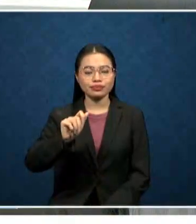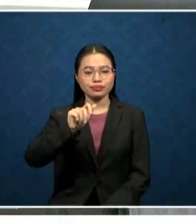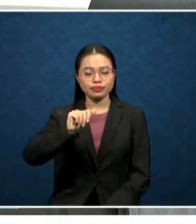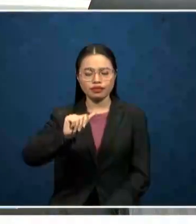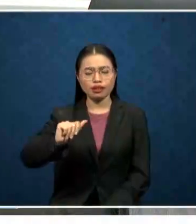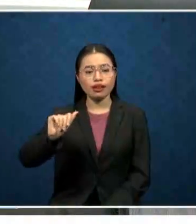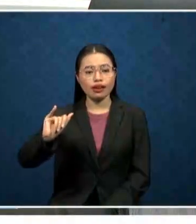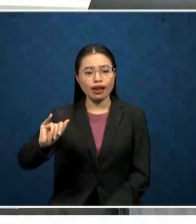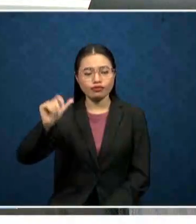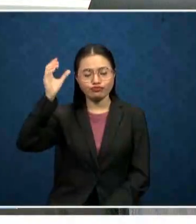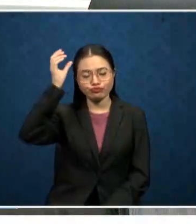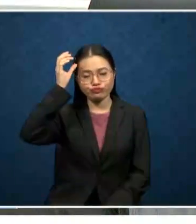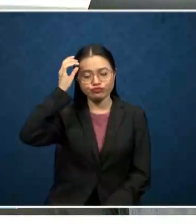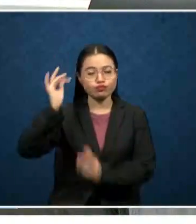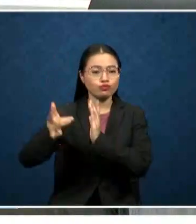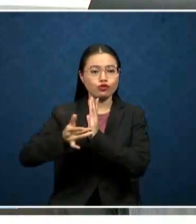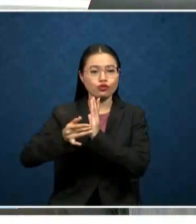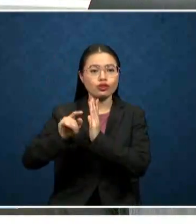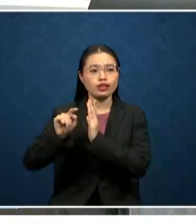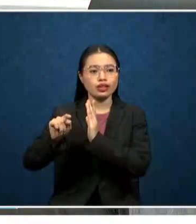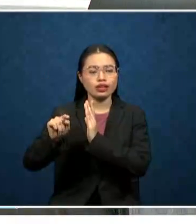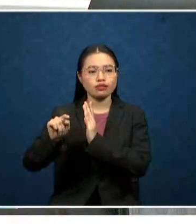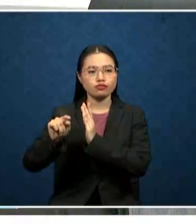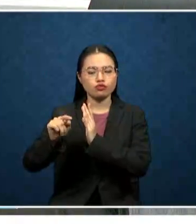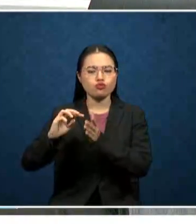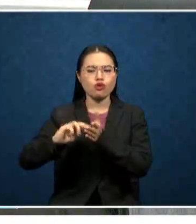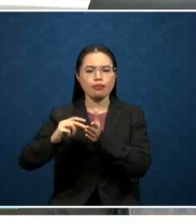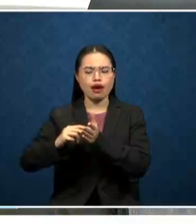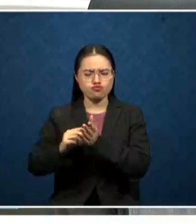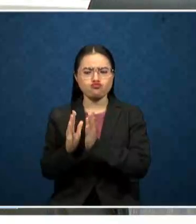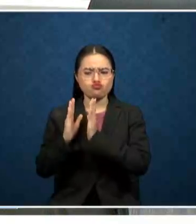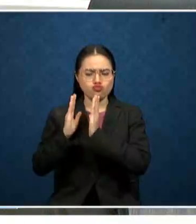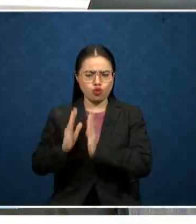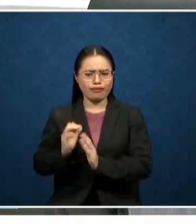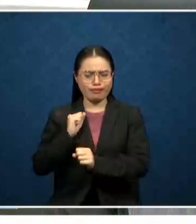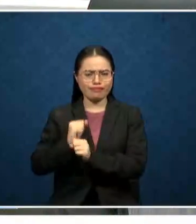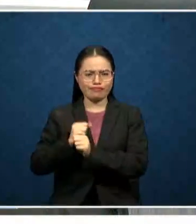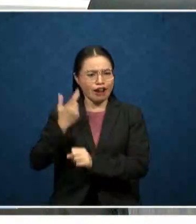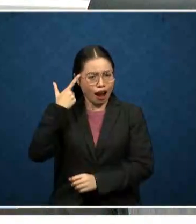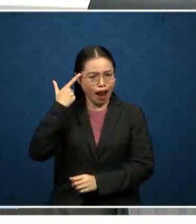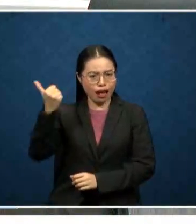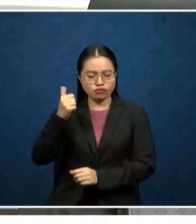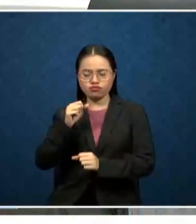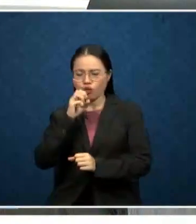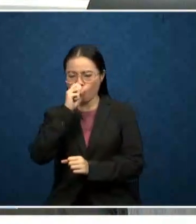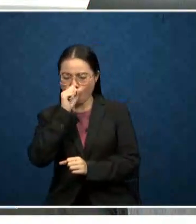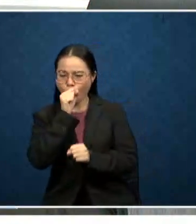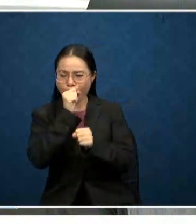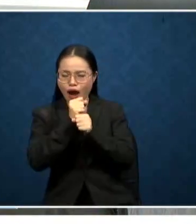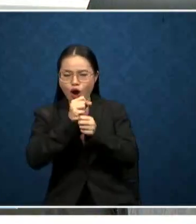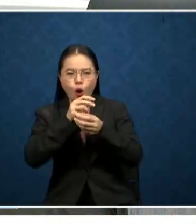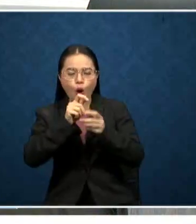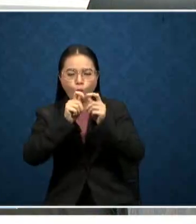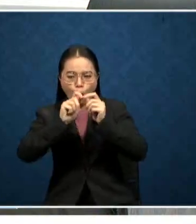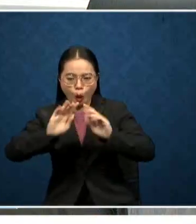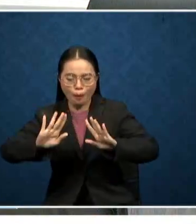คือปัญญาประดิษฐ์ก็คือใช้ปัญญาของมนุษย์ที่ฉลาดเนี่ยนะประดิษฐ์สิ่งที่หรือซอฟต์แวร์หรือฮาร์ดแวร์